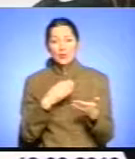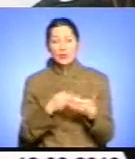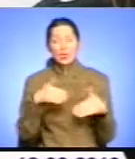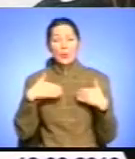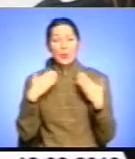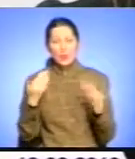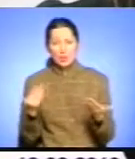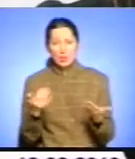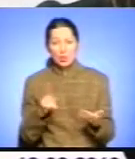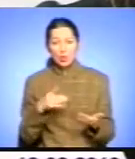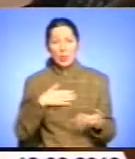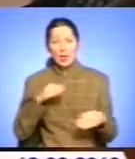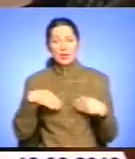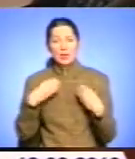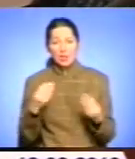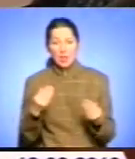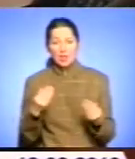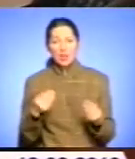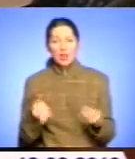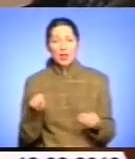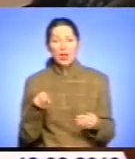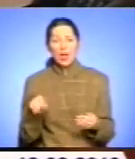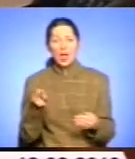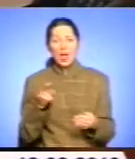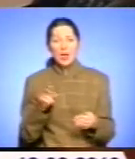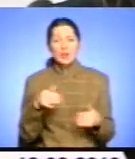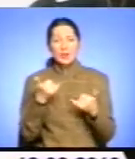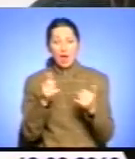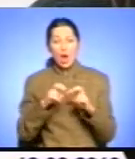ДПС для розгляду даного питання. Питання було про умови